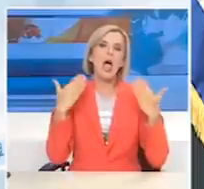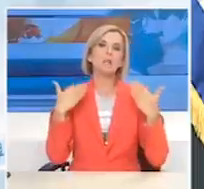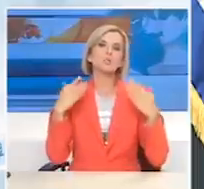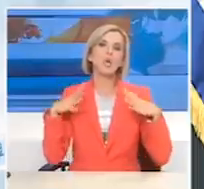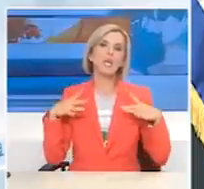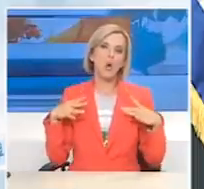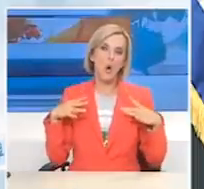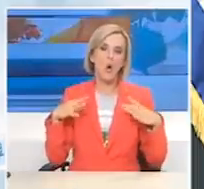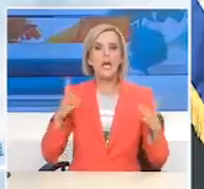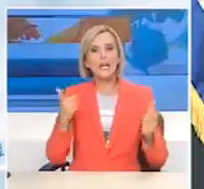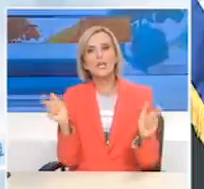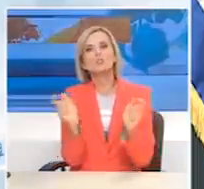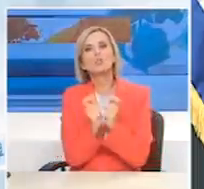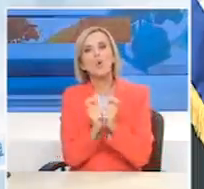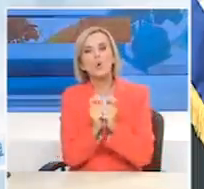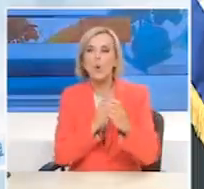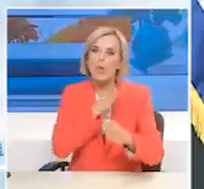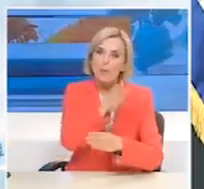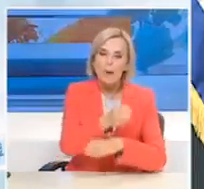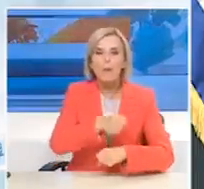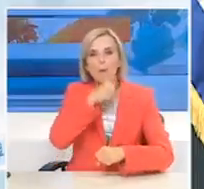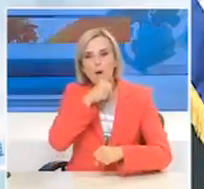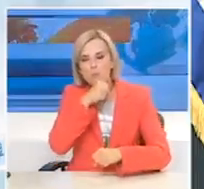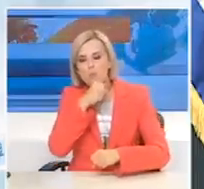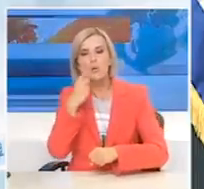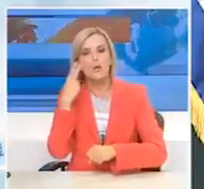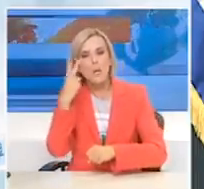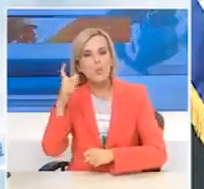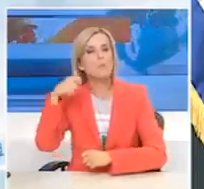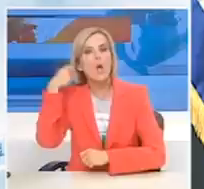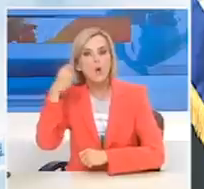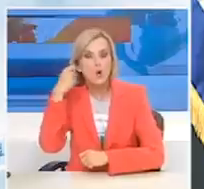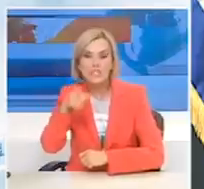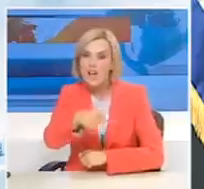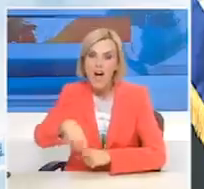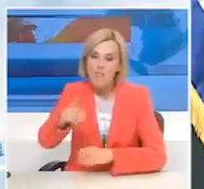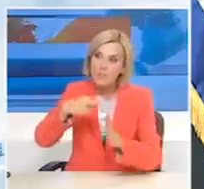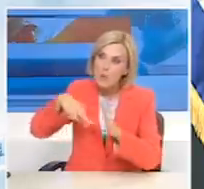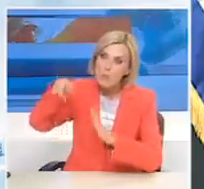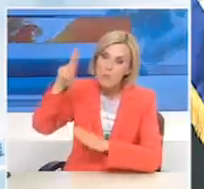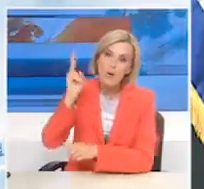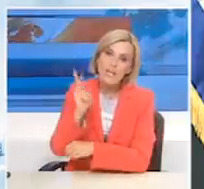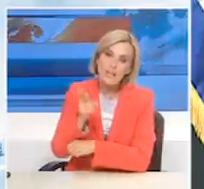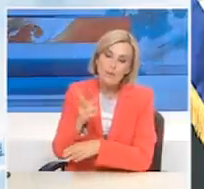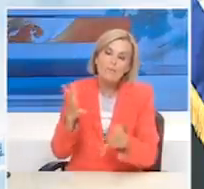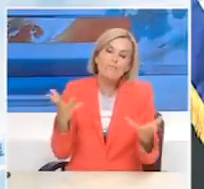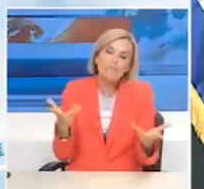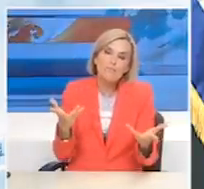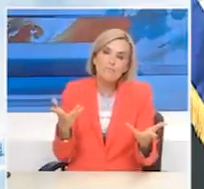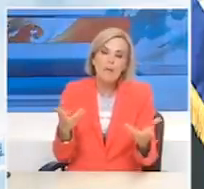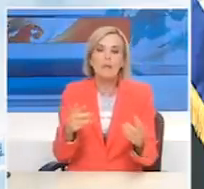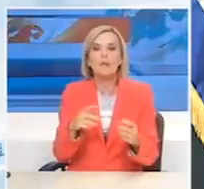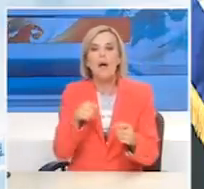οποίο μένουν οι γονείς μας, οι άνθρωποι ηλικιωμένοι, οι άνθρωποι που έχουν αυξημένο κίνδυνο. Όλα αυτά λοιπόν θα πρέπει κανείς να τα